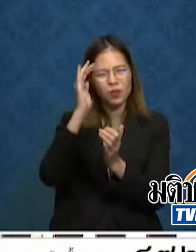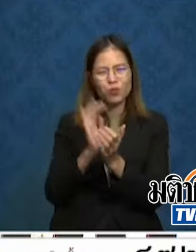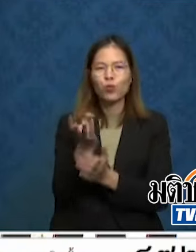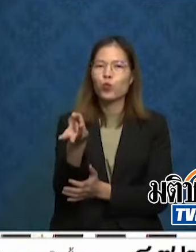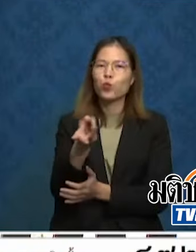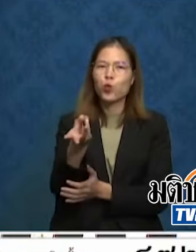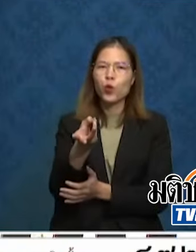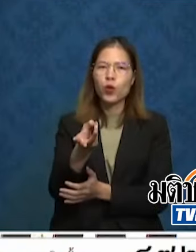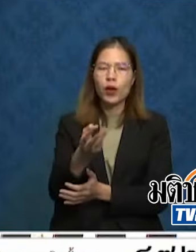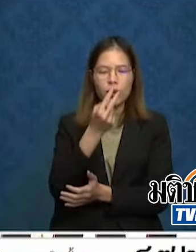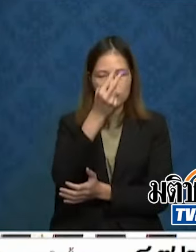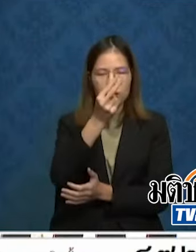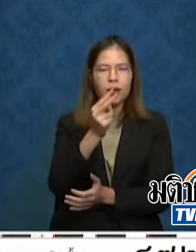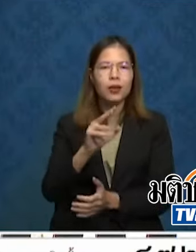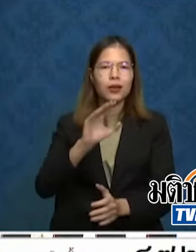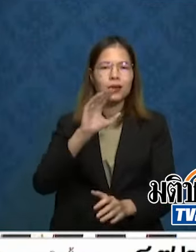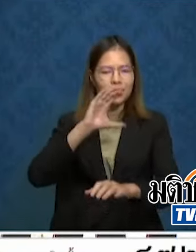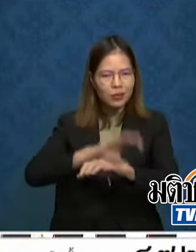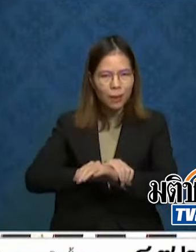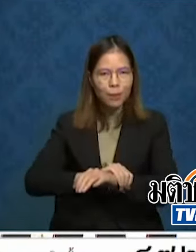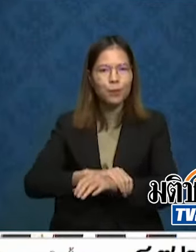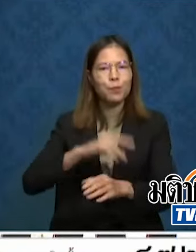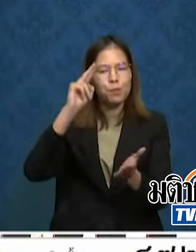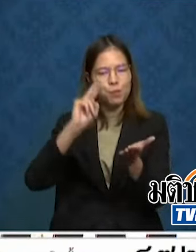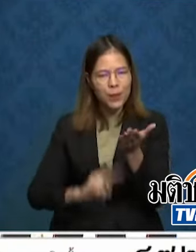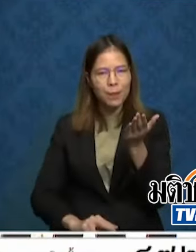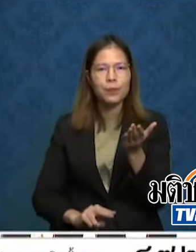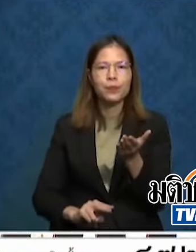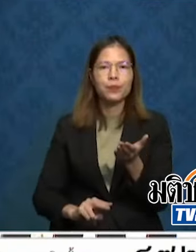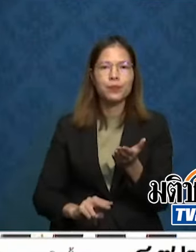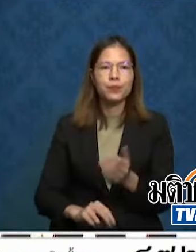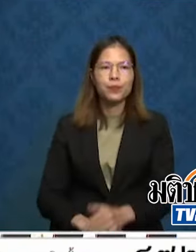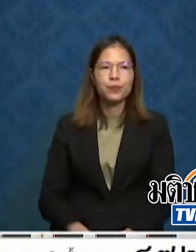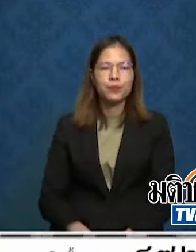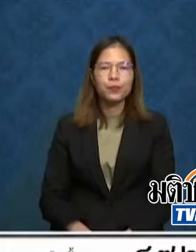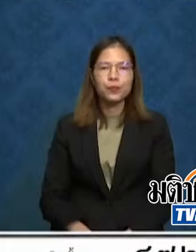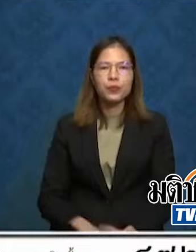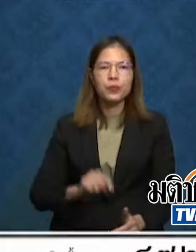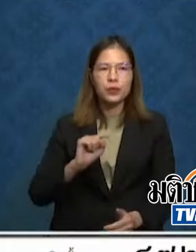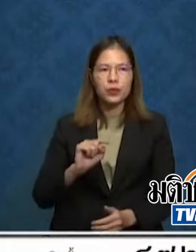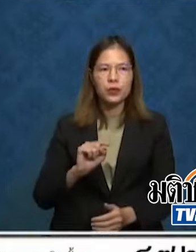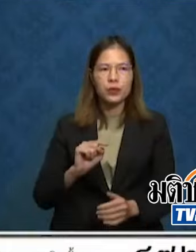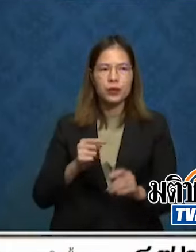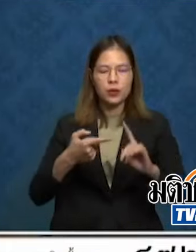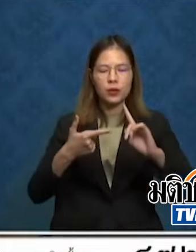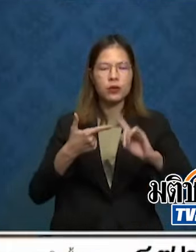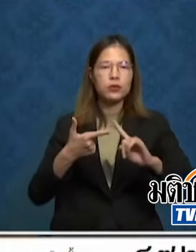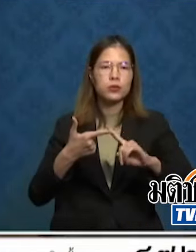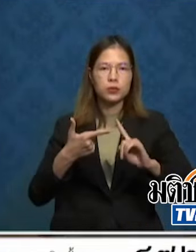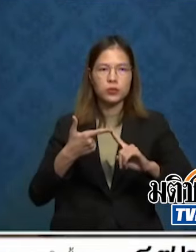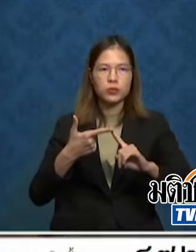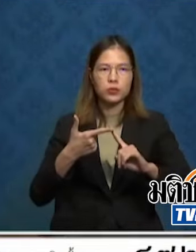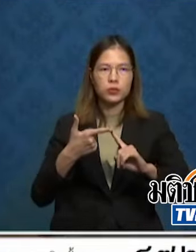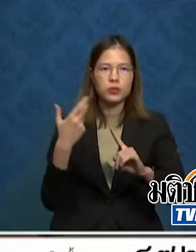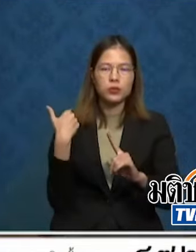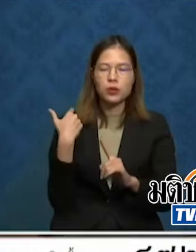าเจอจับปรับให้หนักนะครับเรื่องแรกนะครับอยู่ที่บริเวณสลาวซีรอครับเขตสะพานสูงครับผมเรื่องที่2ครับเป็นเรื่องซุ้มยาด